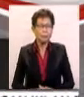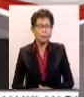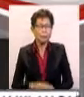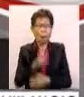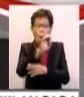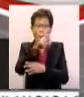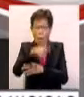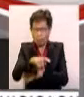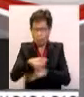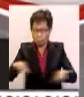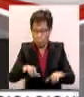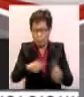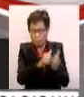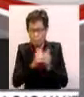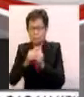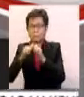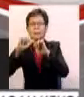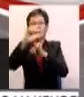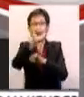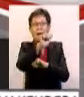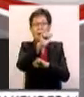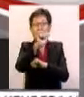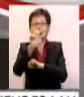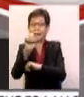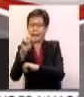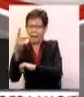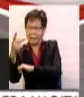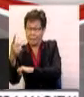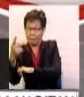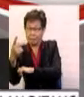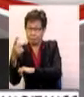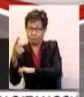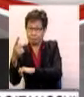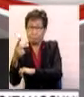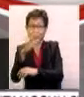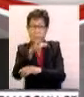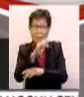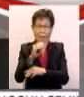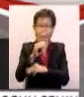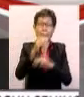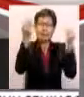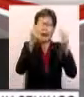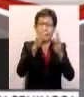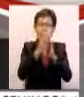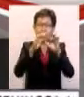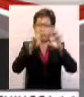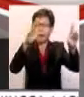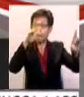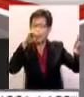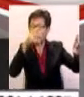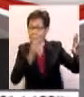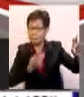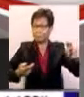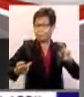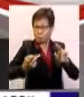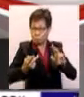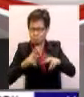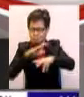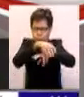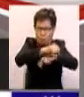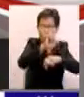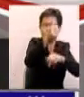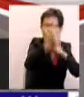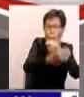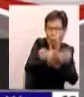Dalam operasi yang dijalankan bersama Agensi Anti Dadah Kebangsaan AADK dan Majlis Bandaraya Melaka Bersejarah kira-kira pukul 10